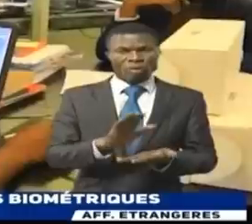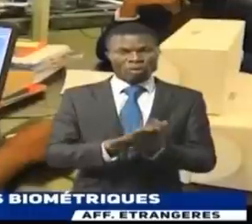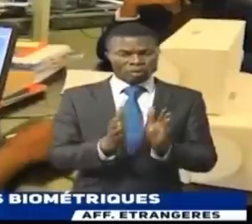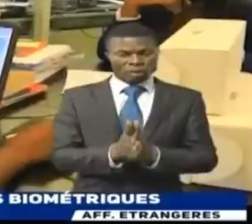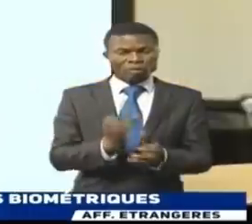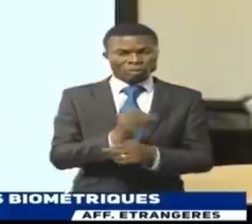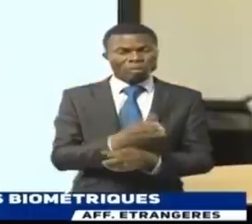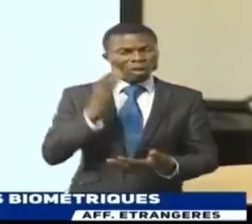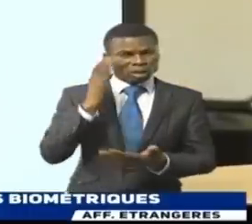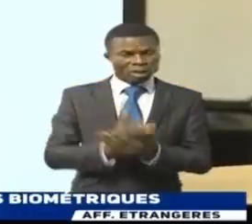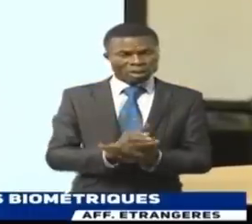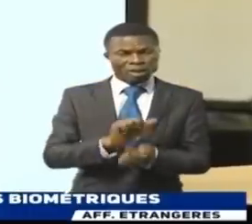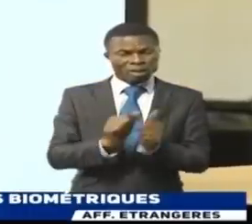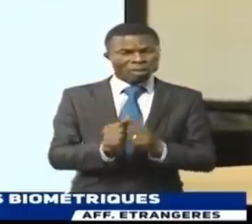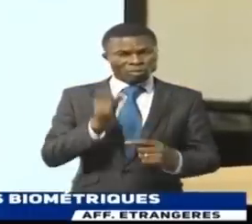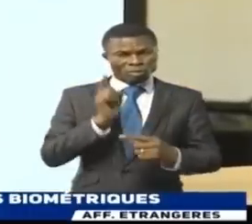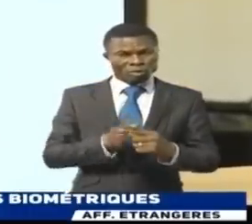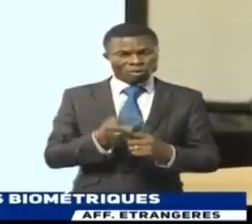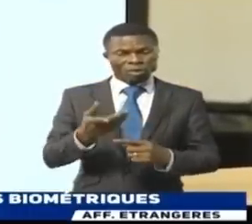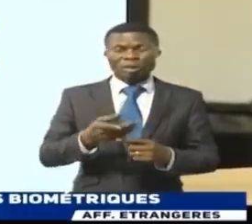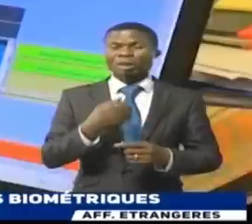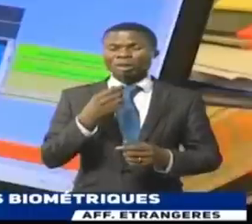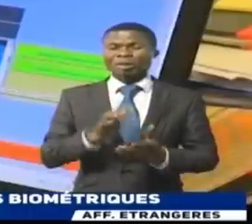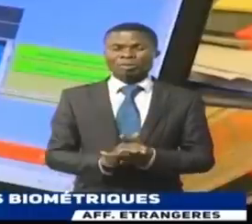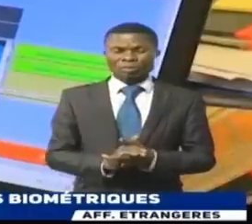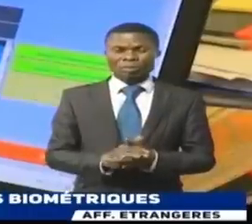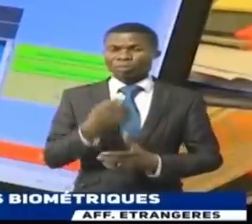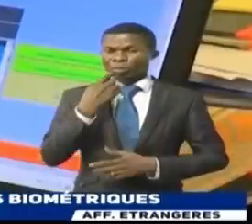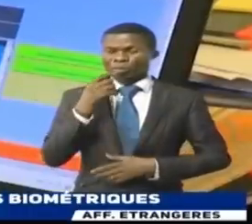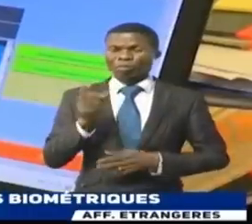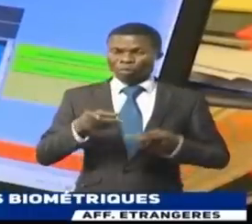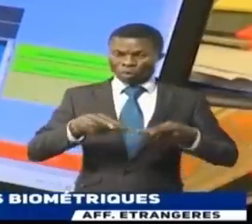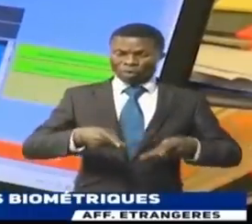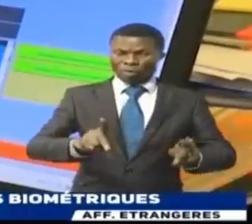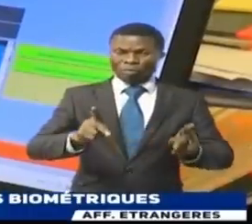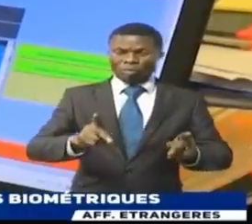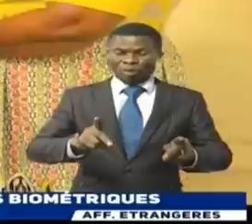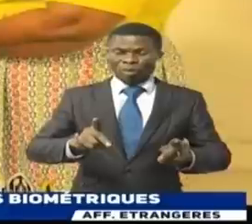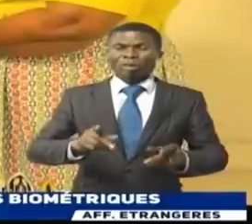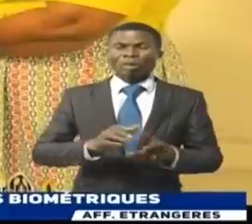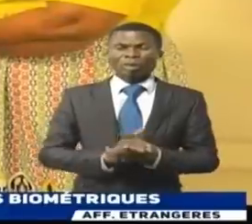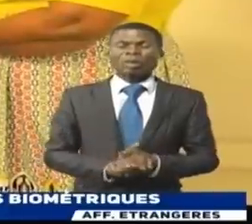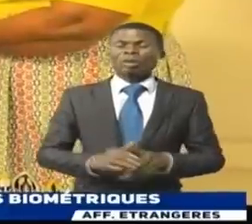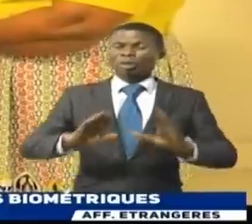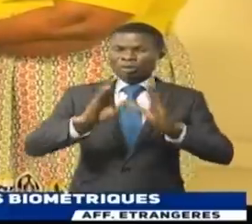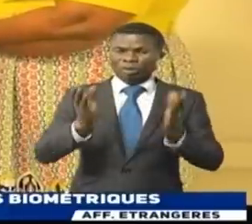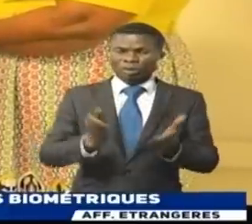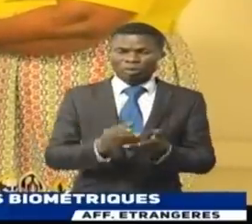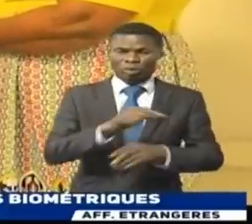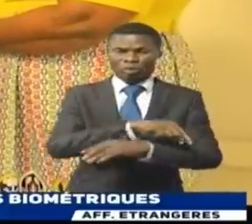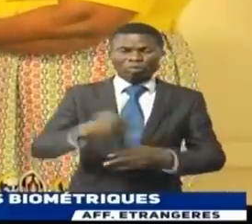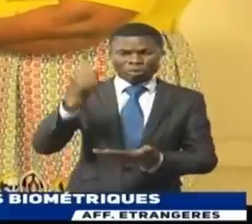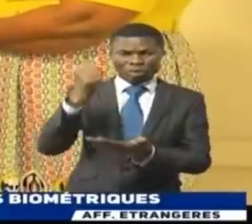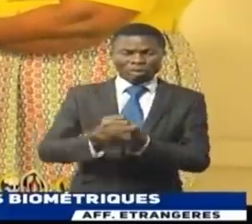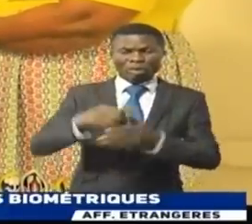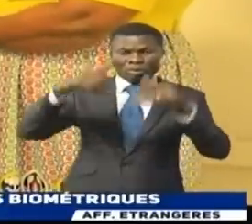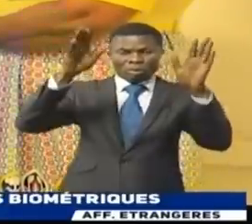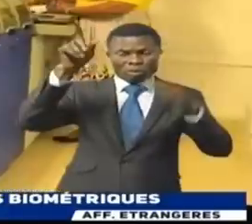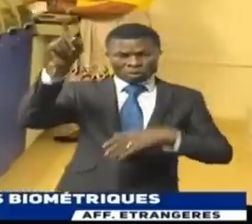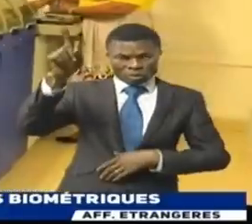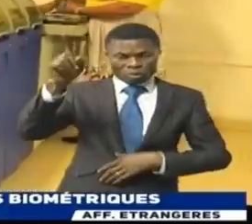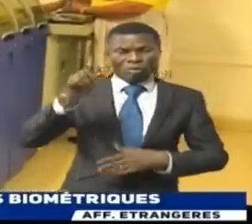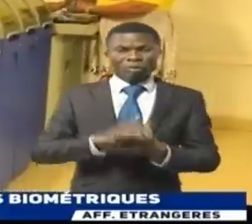plus. Et nous avions instruit sur son ordre à toutes les ambassades à l'étranger de